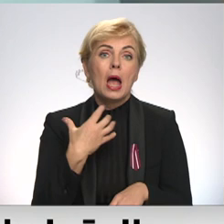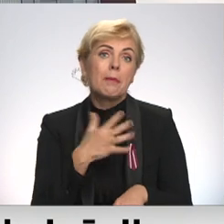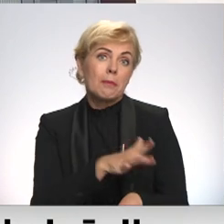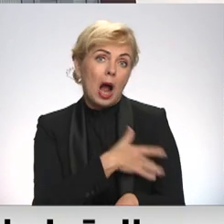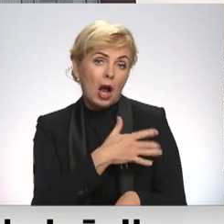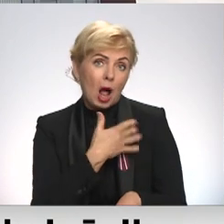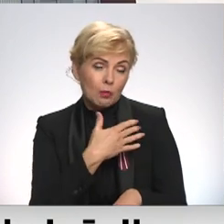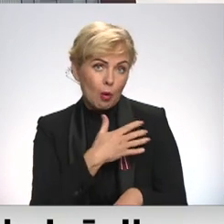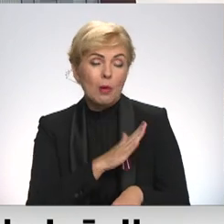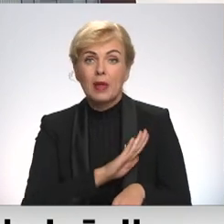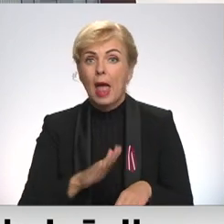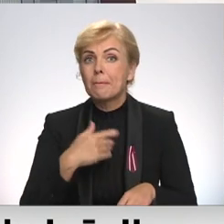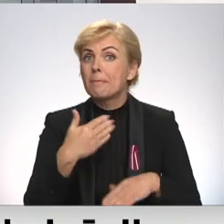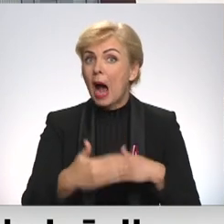nepārtrauktību.